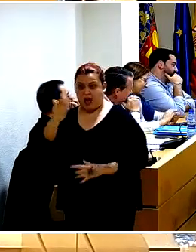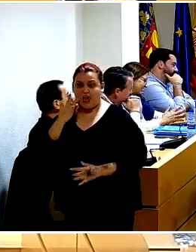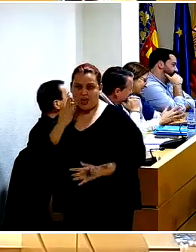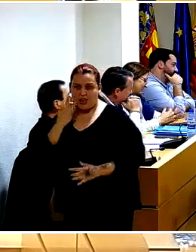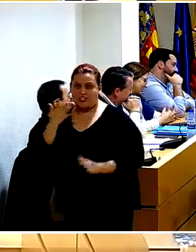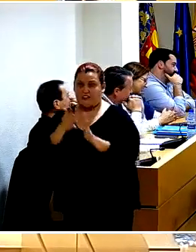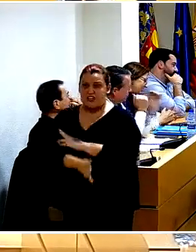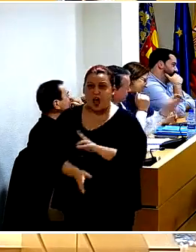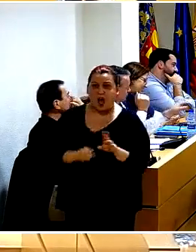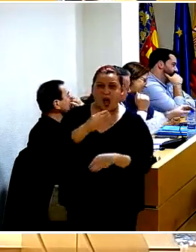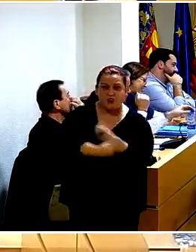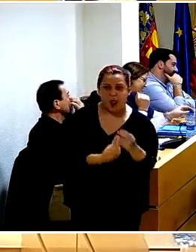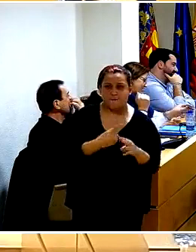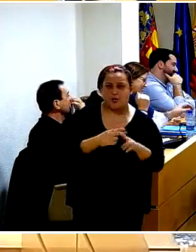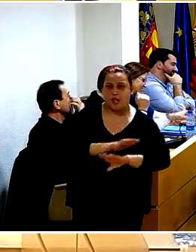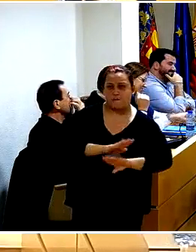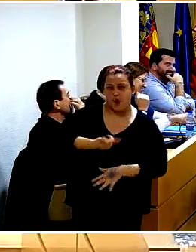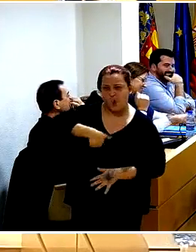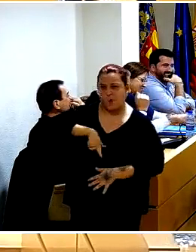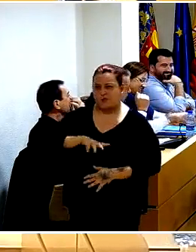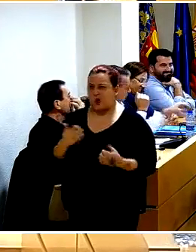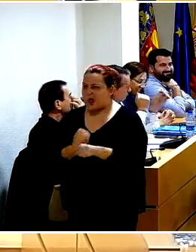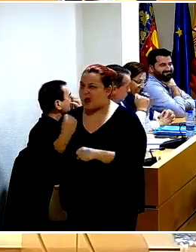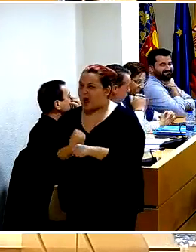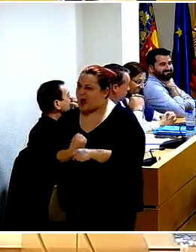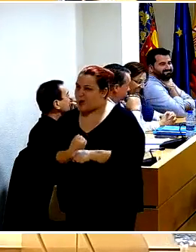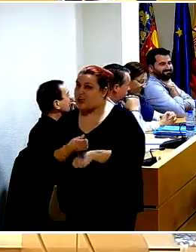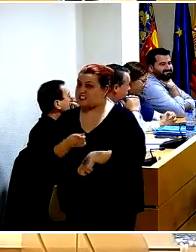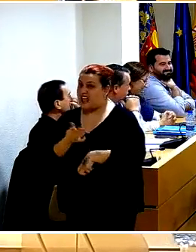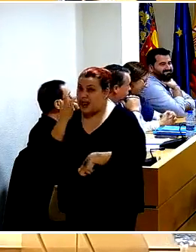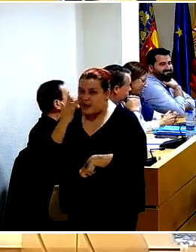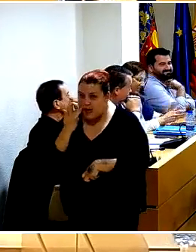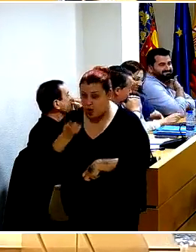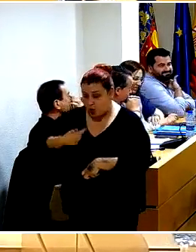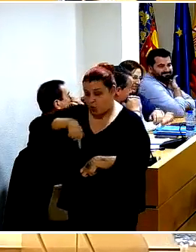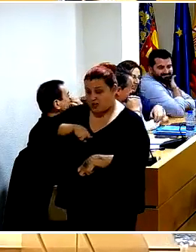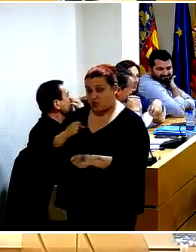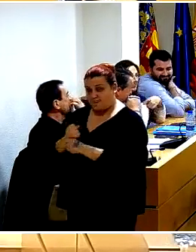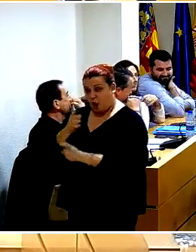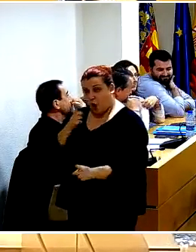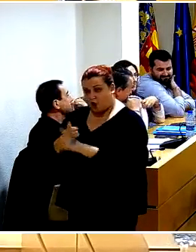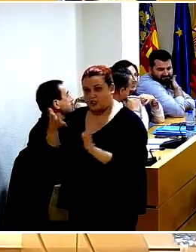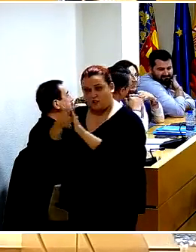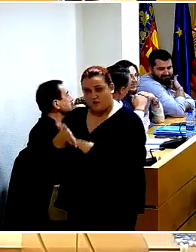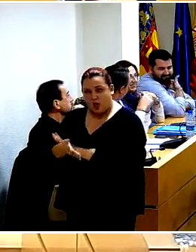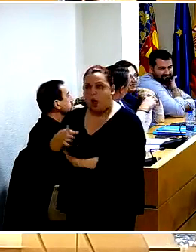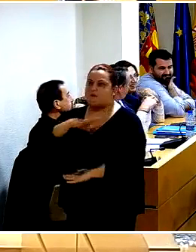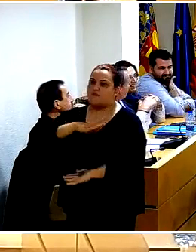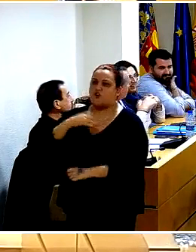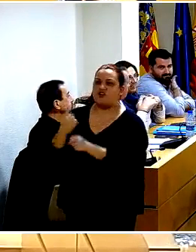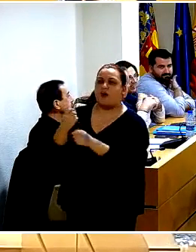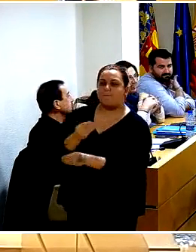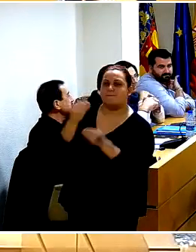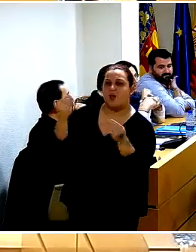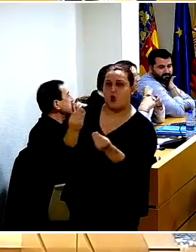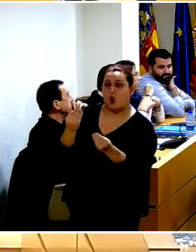política, pero nuestra función no es limpiar la calle. Nuestra función es decirles que ustedes gestionen mejor y la limpien, y por lo menos que atiendan a la gente y